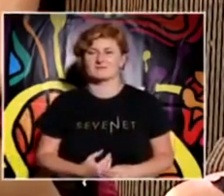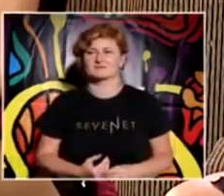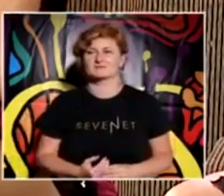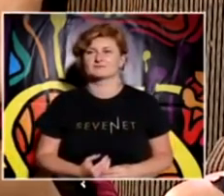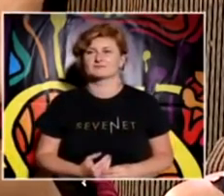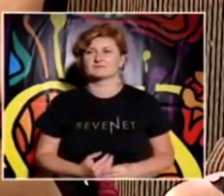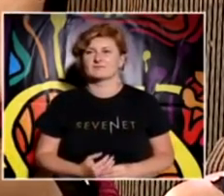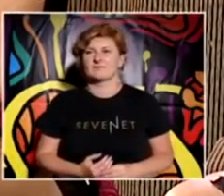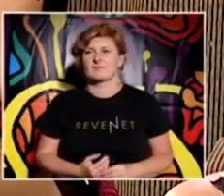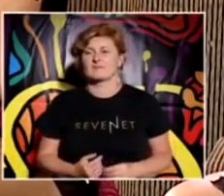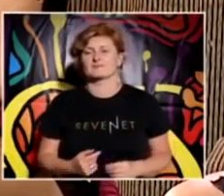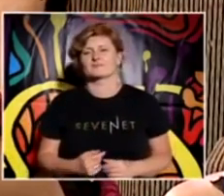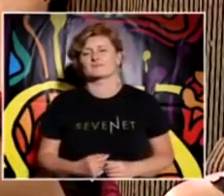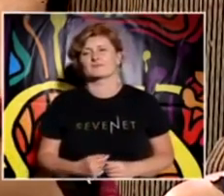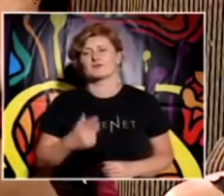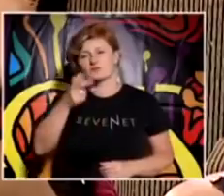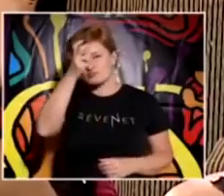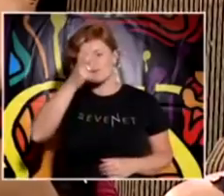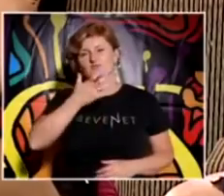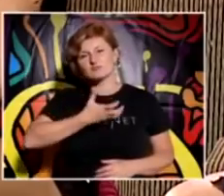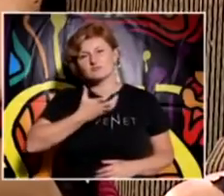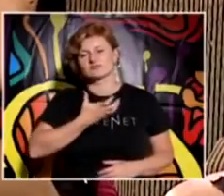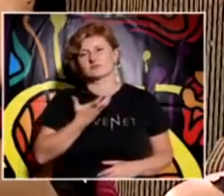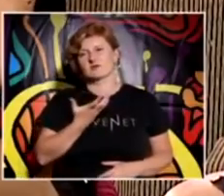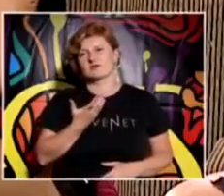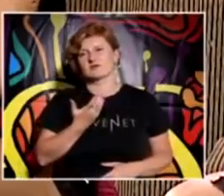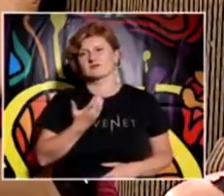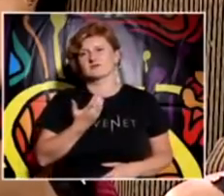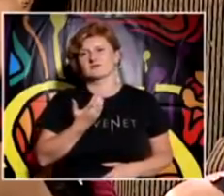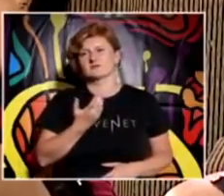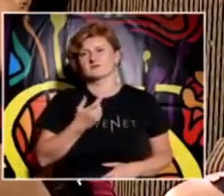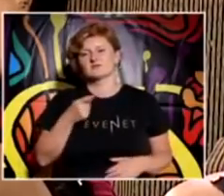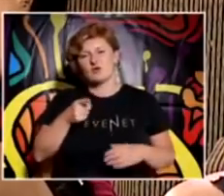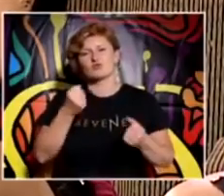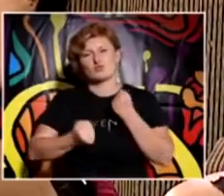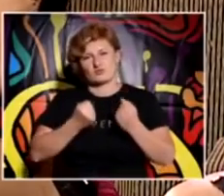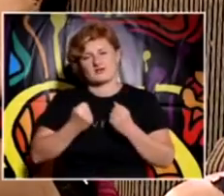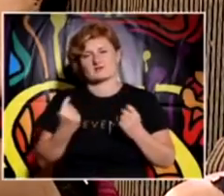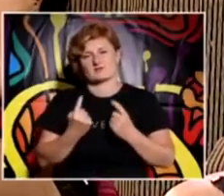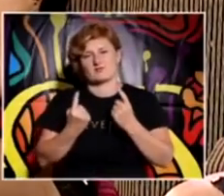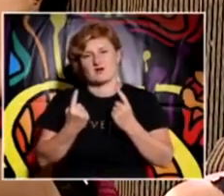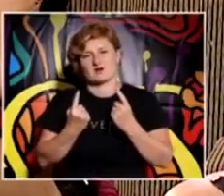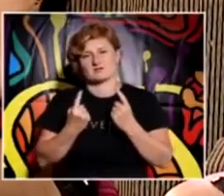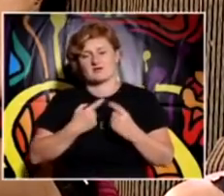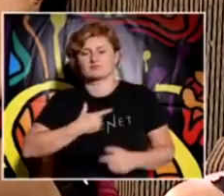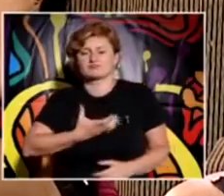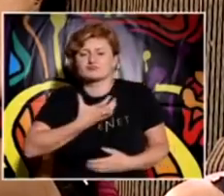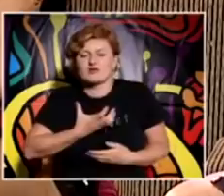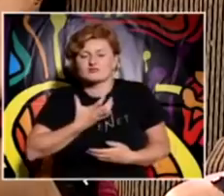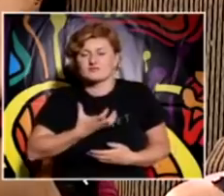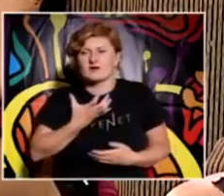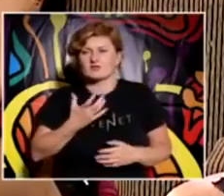stać. To jednak człowiek czuje to i to są trudne momenty, które przeżywają